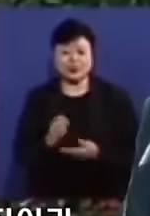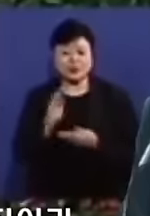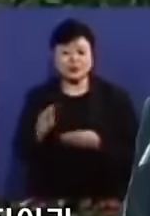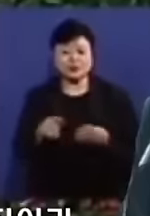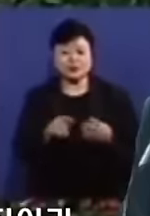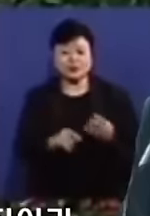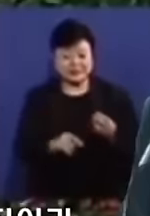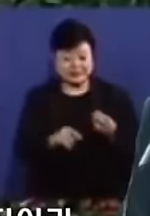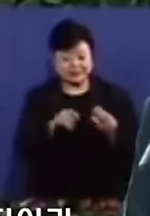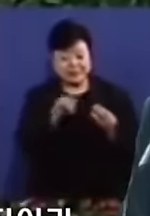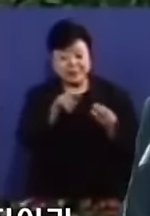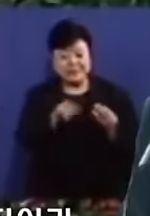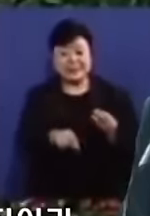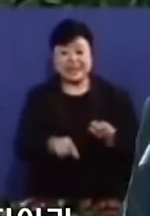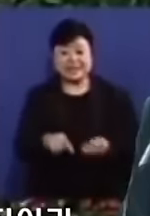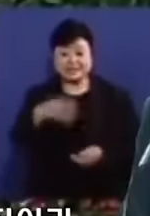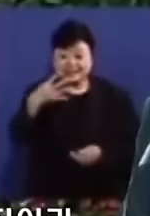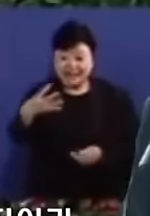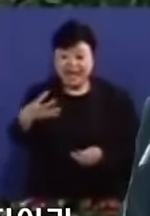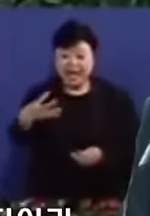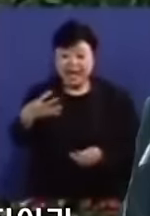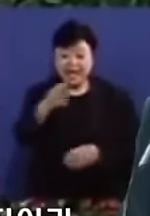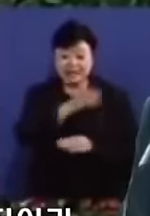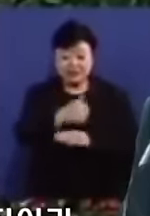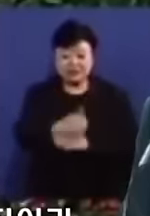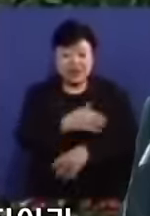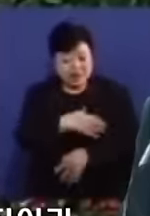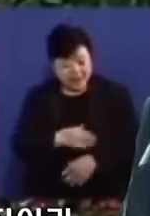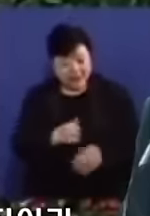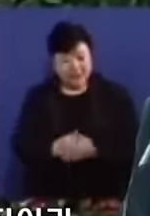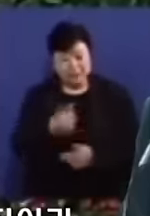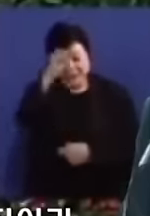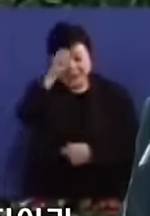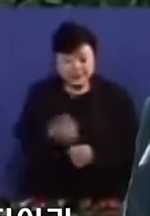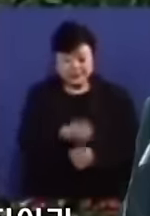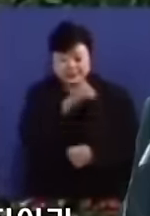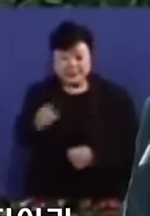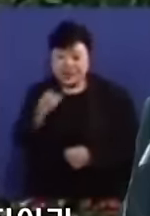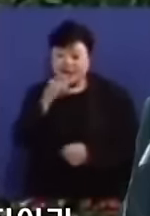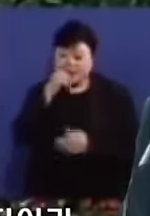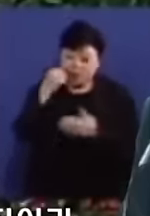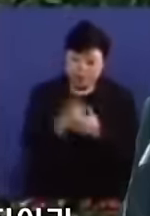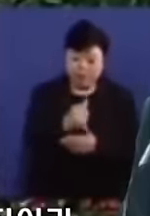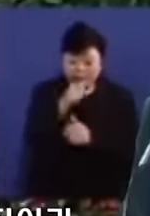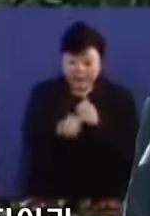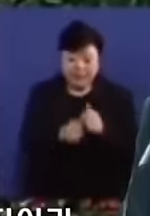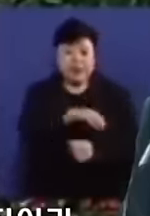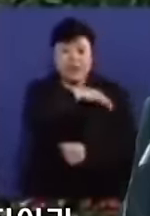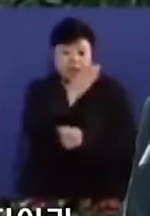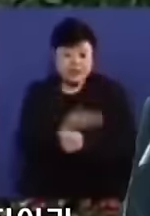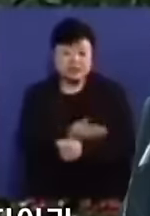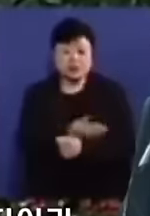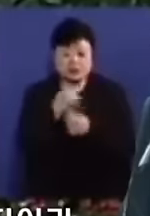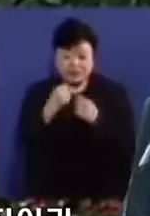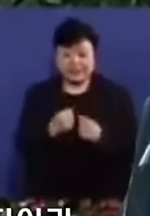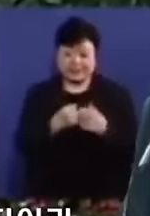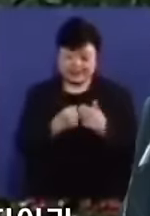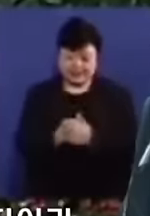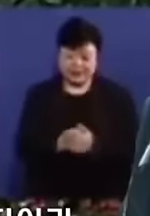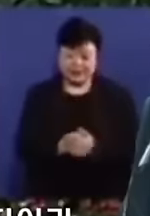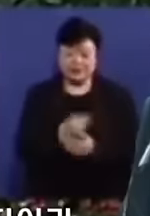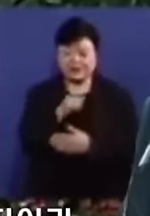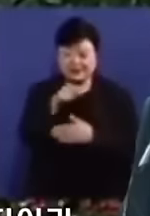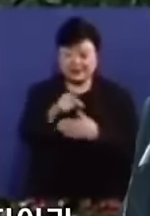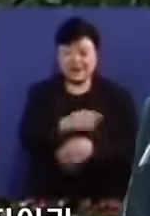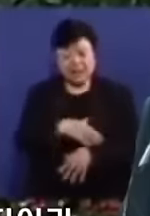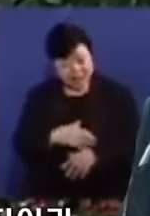고린도후서 13장 4절에 그리스도께서 약하심으로 십자가에 못 박히셨으나 하나님의 능력으로 살아계시니 우리도 그